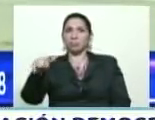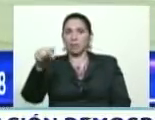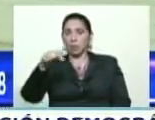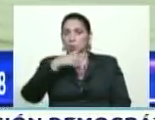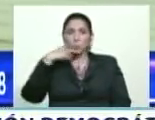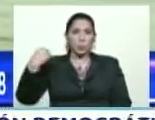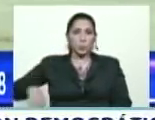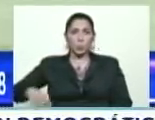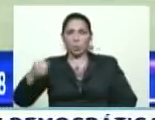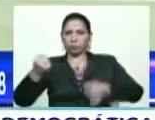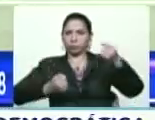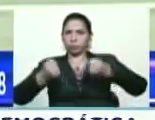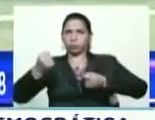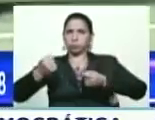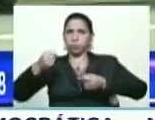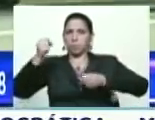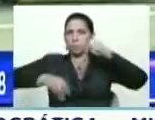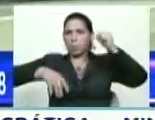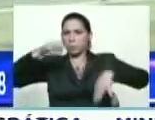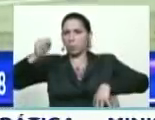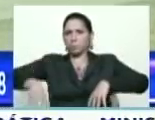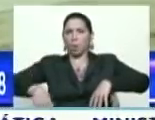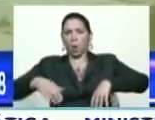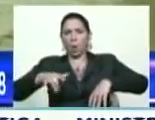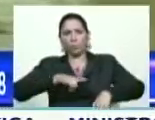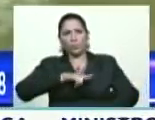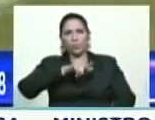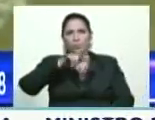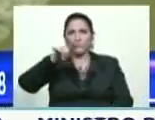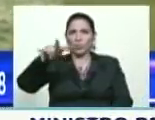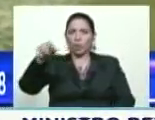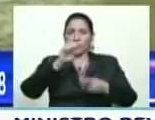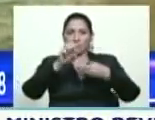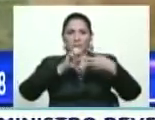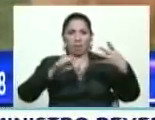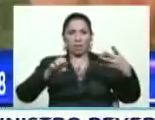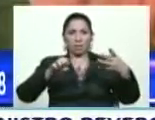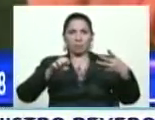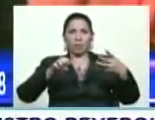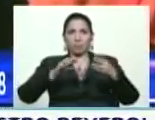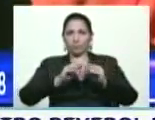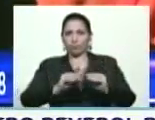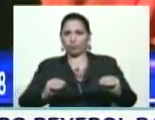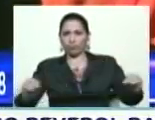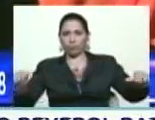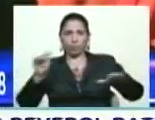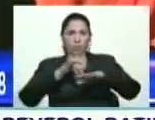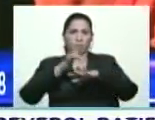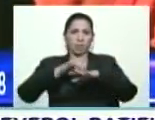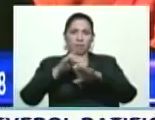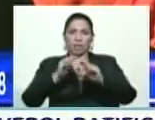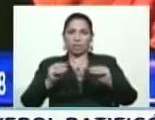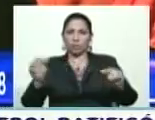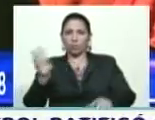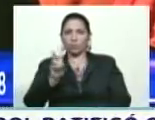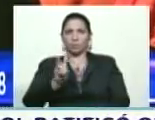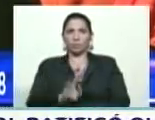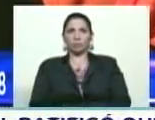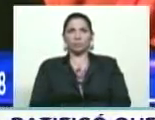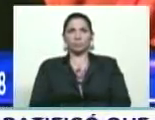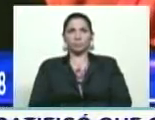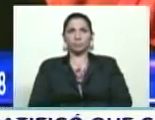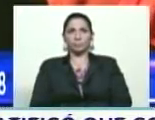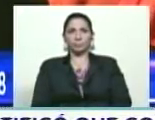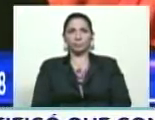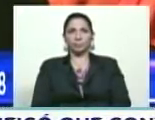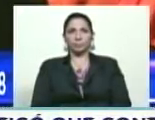logísticos, bombarderos, cazabombarderos estratégicos que han pisado territorio venezolano. Но хотел бы